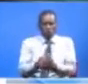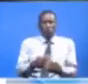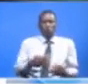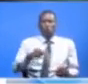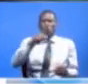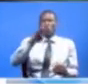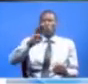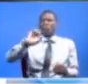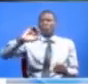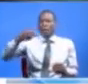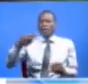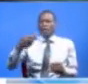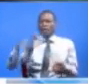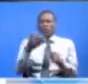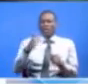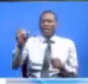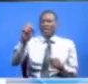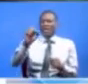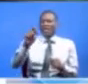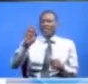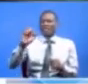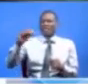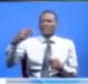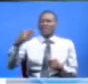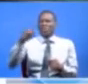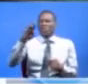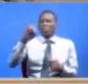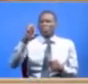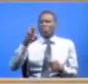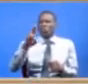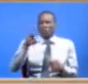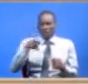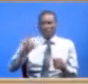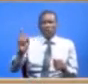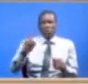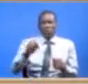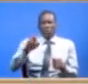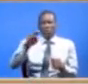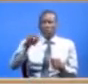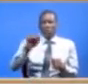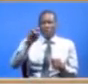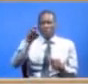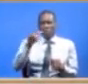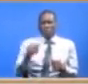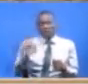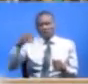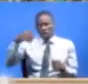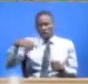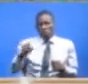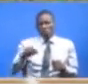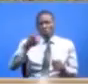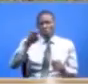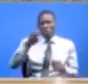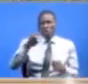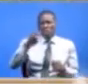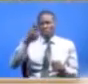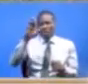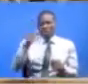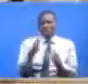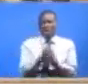kituo kikuu cha Strathmore hapa jijini Nairobi. Naomi To na Gaudensia Makohan walishinda Masi Minza na Charlene